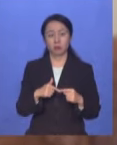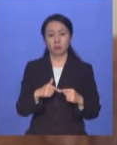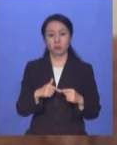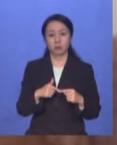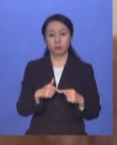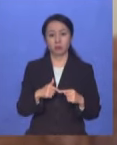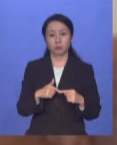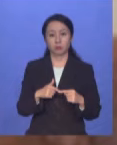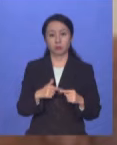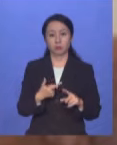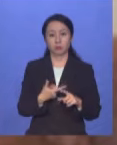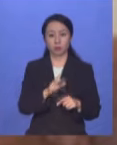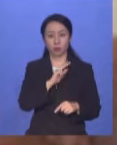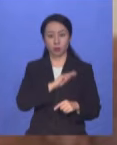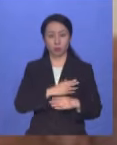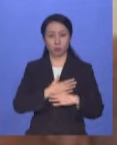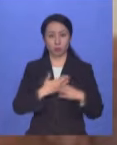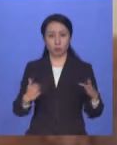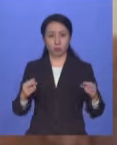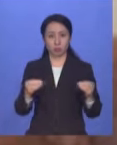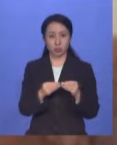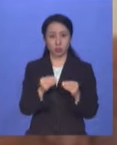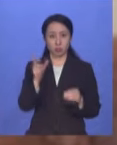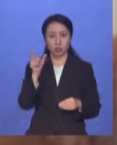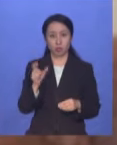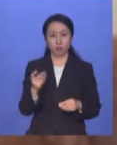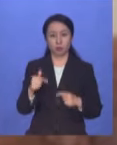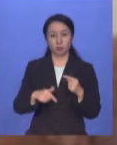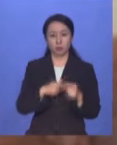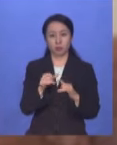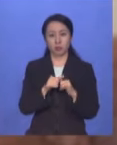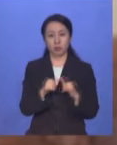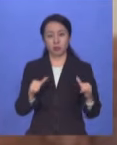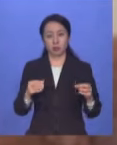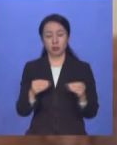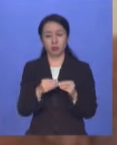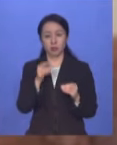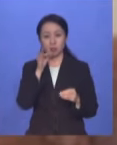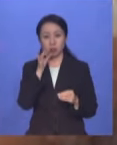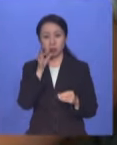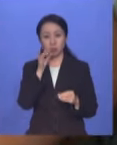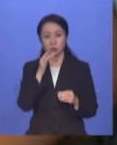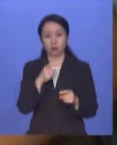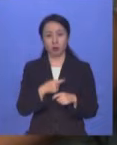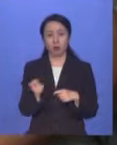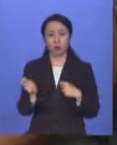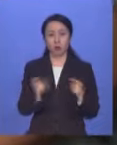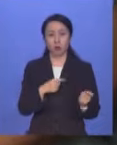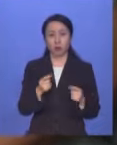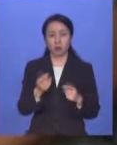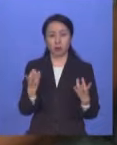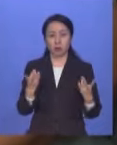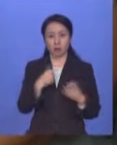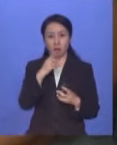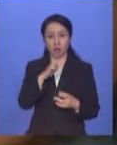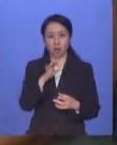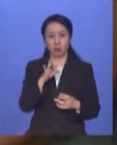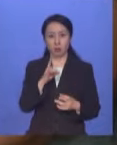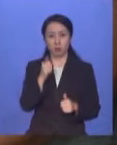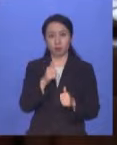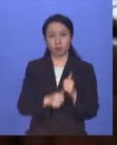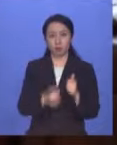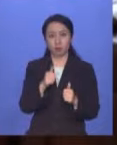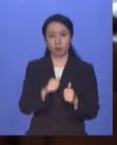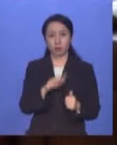В моем штате работает больше 10 человек. Бизнес развивается уже 10 лет, хорошее направление. Надо отметить, что Екпин Абиев